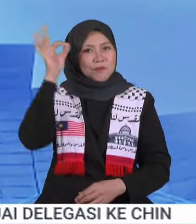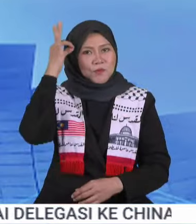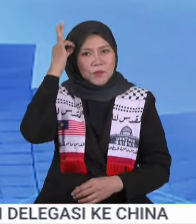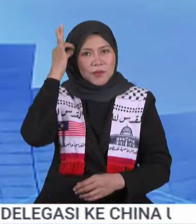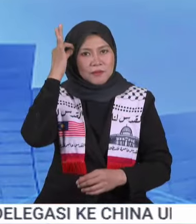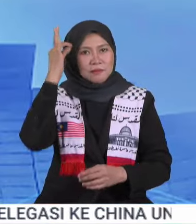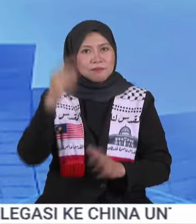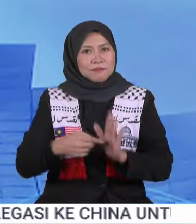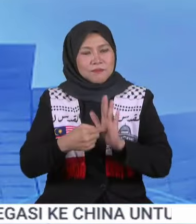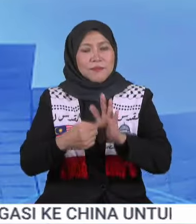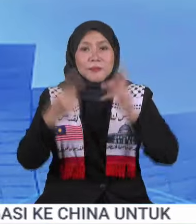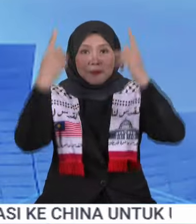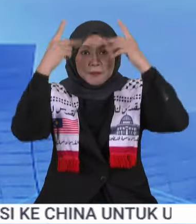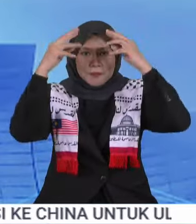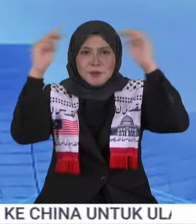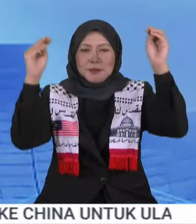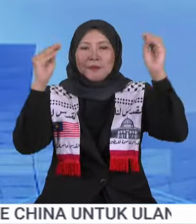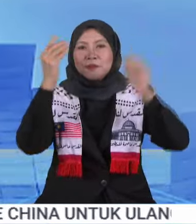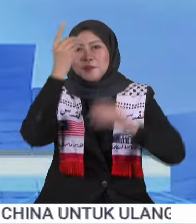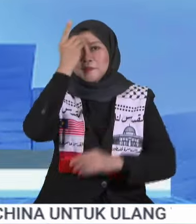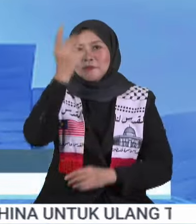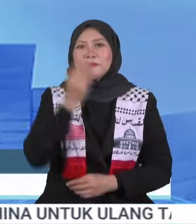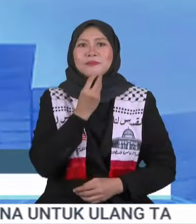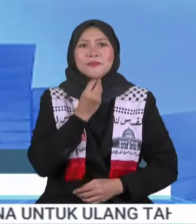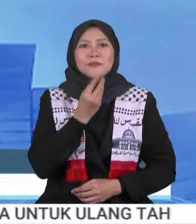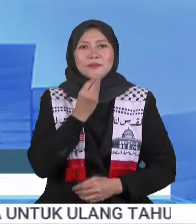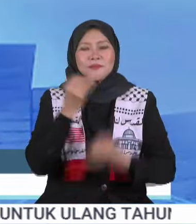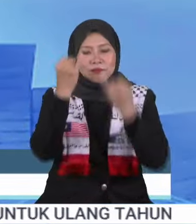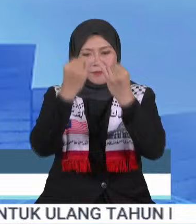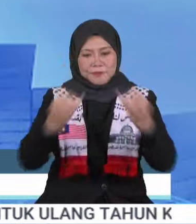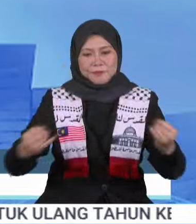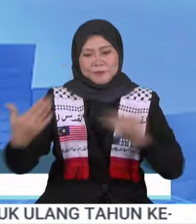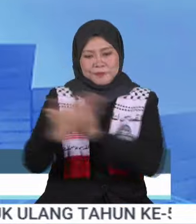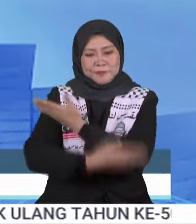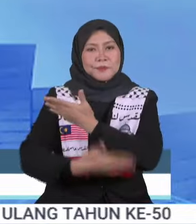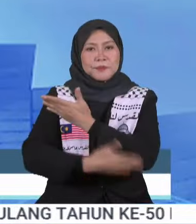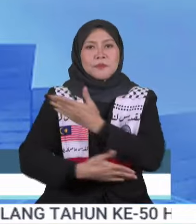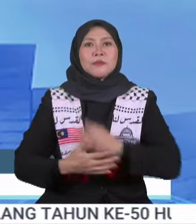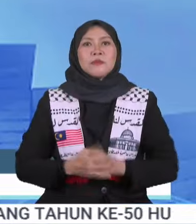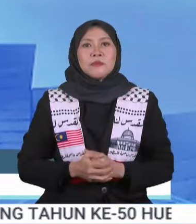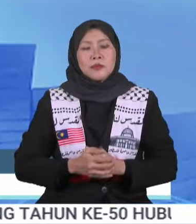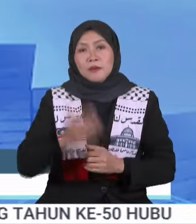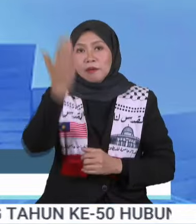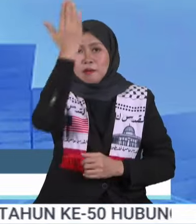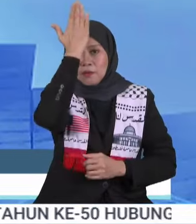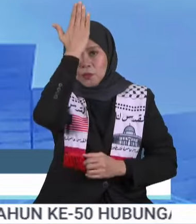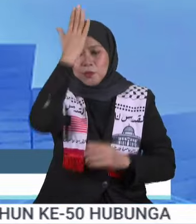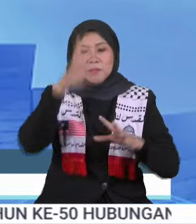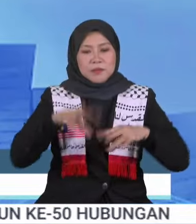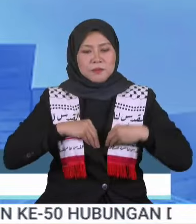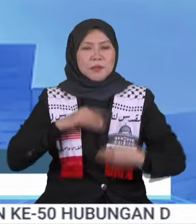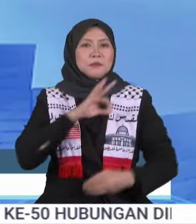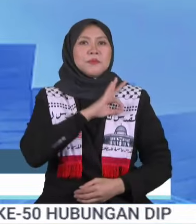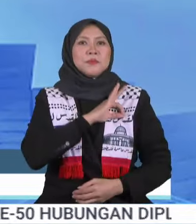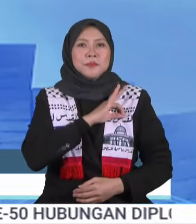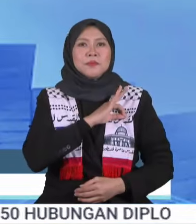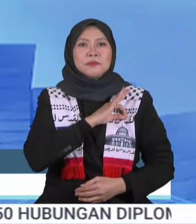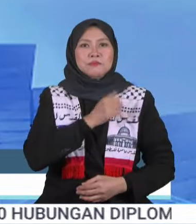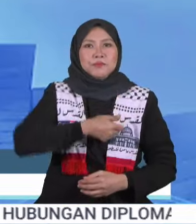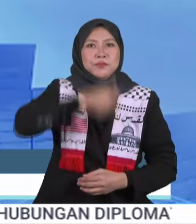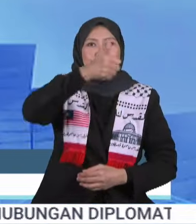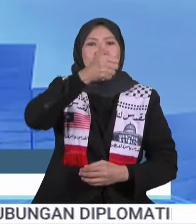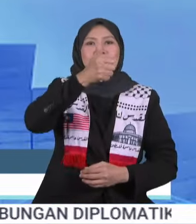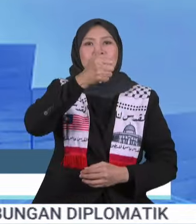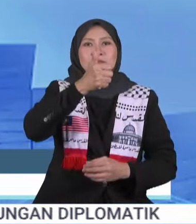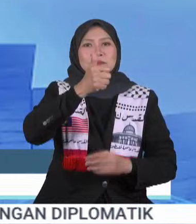yang dipersembahkan oleh Perdana Menteri Datuk Seri Anwar Ibrahim di Istana Negara. Yang di-Pertuan Agong menerima darjah Yang Maha